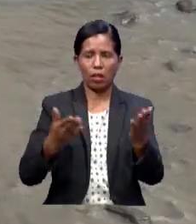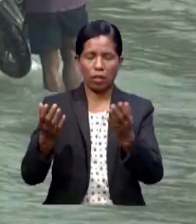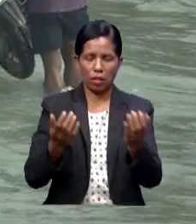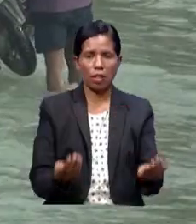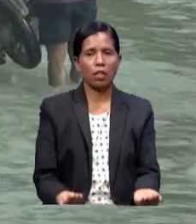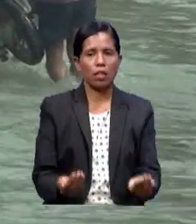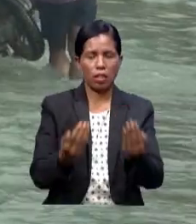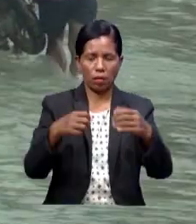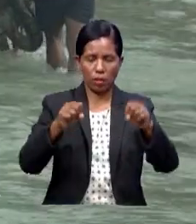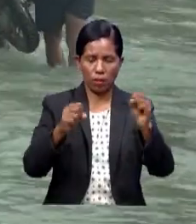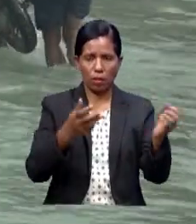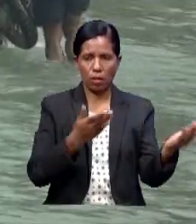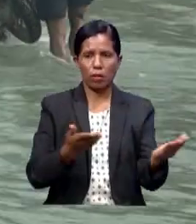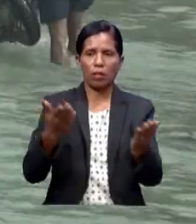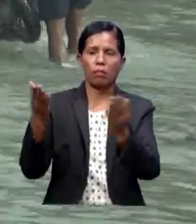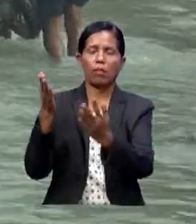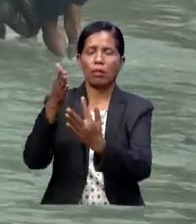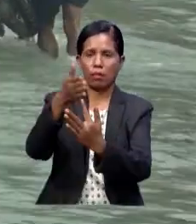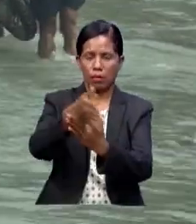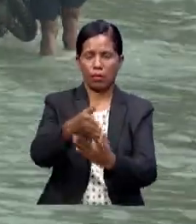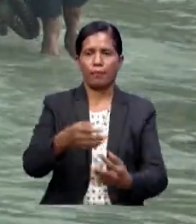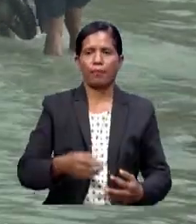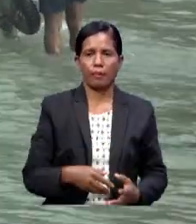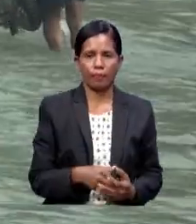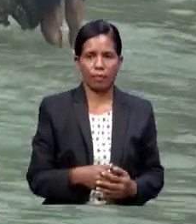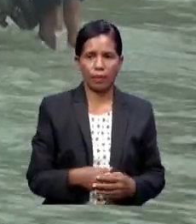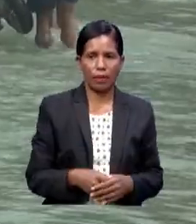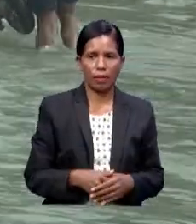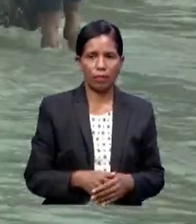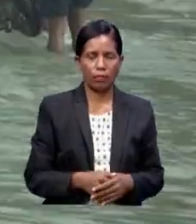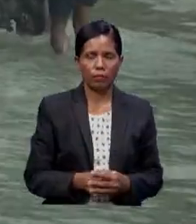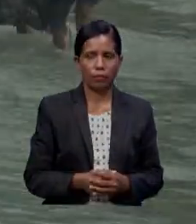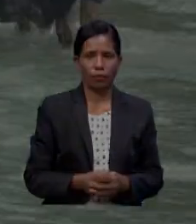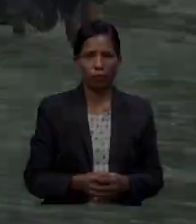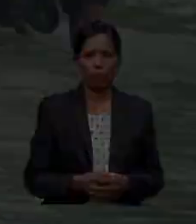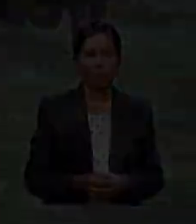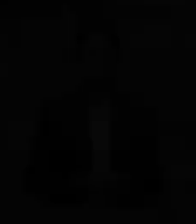motorizada hodi bele liu mota refere. Gasparinha de Souza, Dilma Suzeti, GMN.